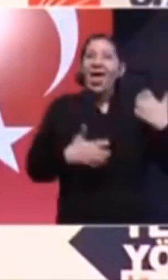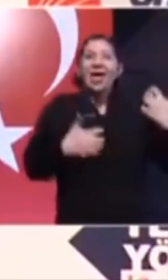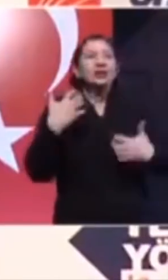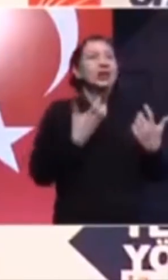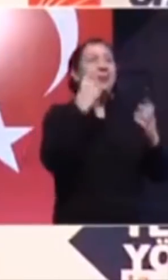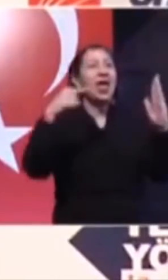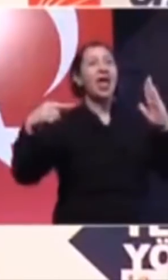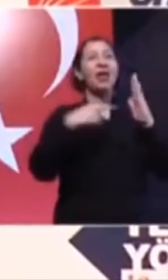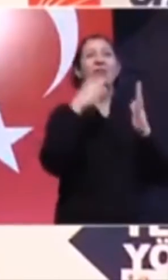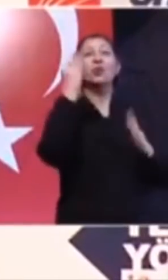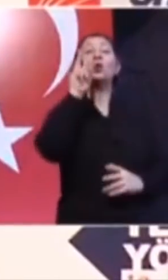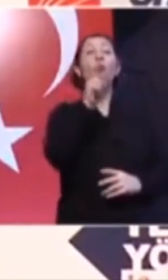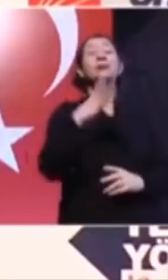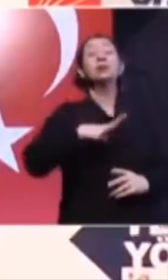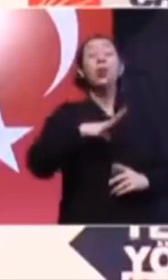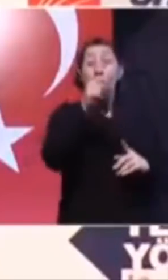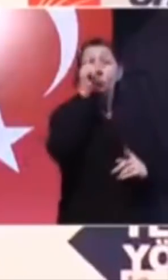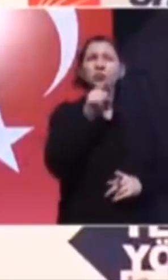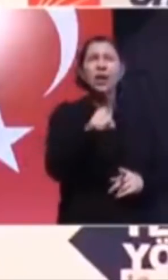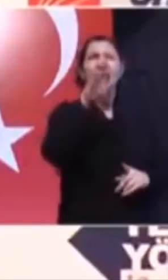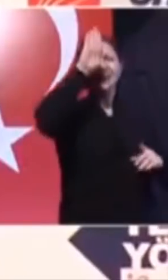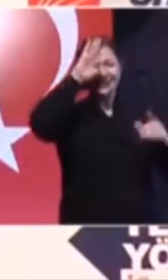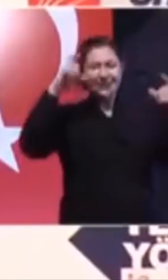hedef görmek istiyor. Bu nedenle